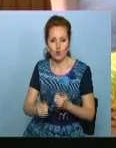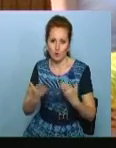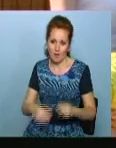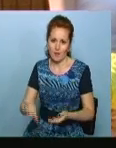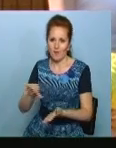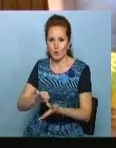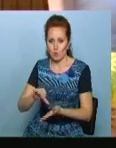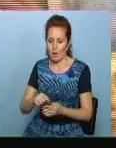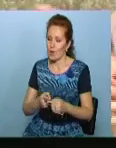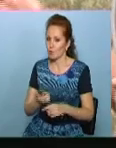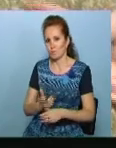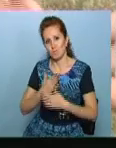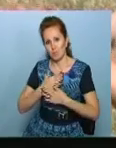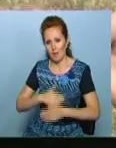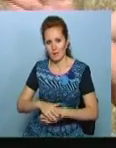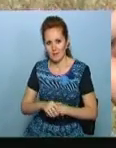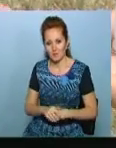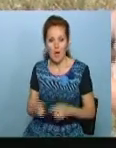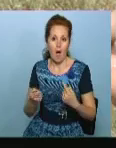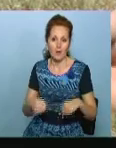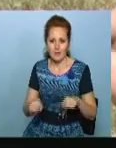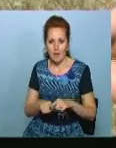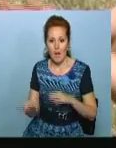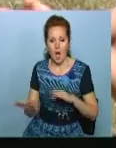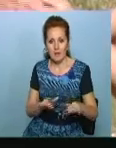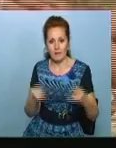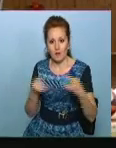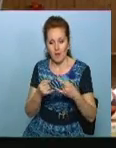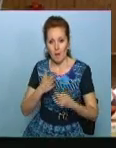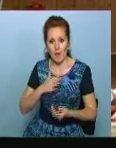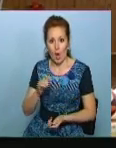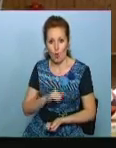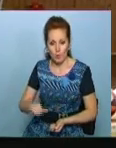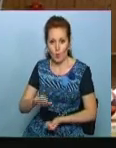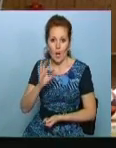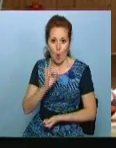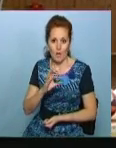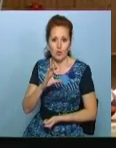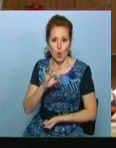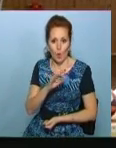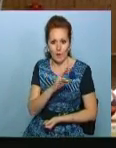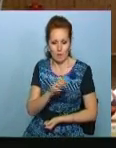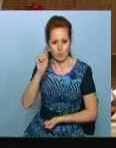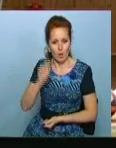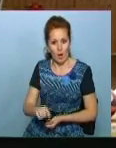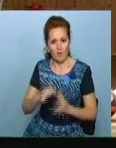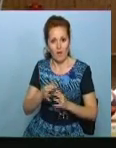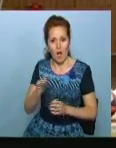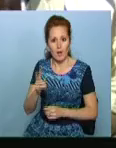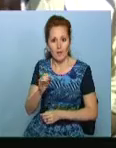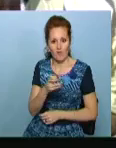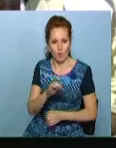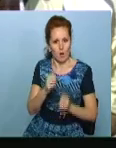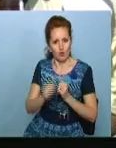выступаете. Это очень приятно. Организатор акции от телеканала «Моя Удмуртия» Ольга Сорокина приезжает в Канифольный каждый год и всегда не с пустыми